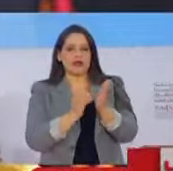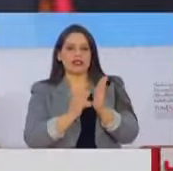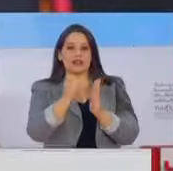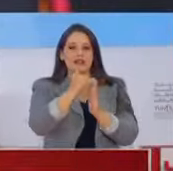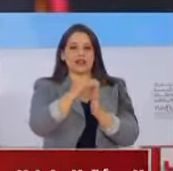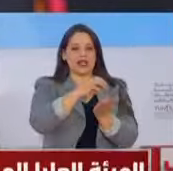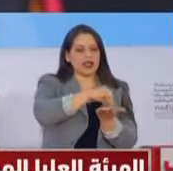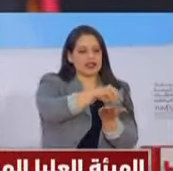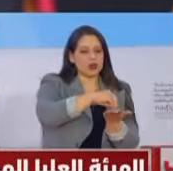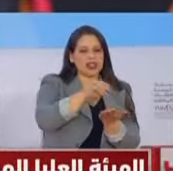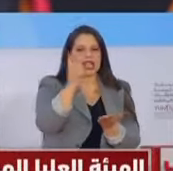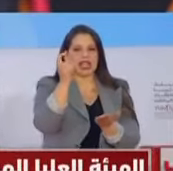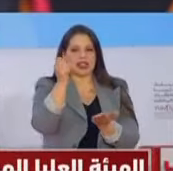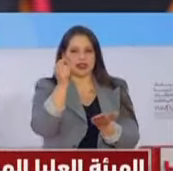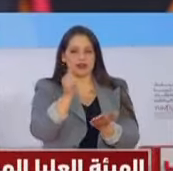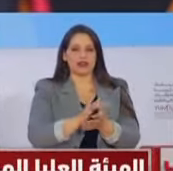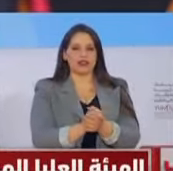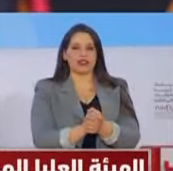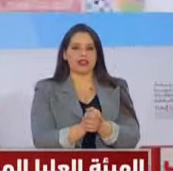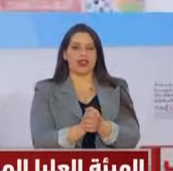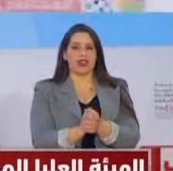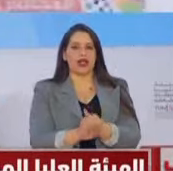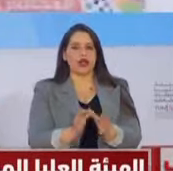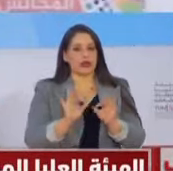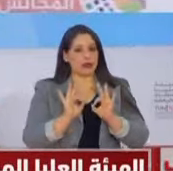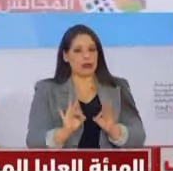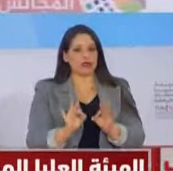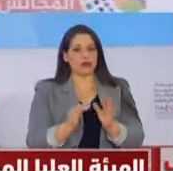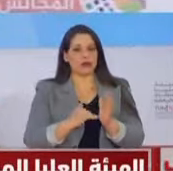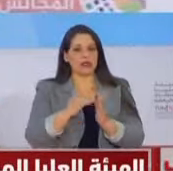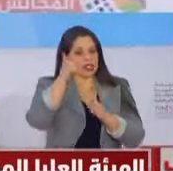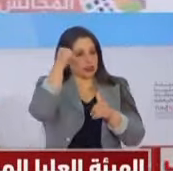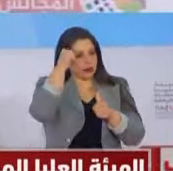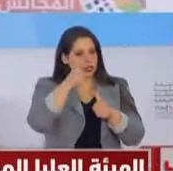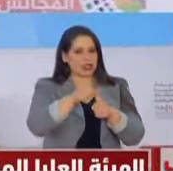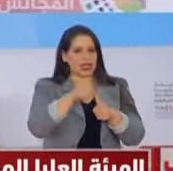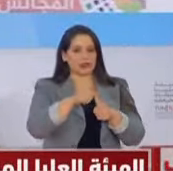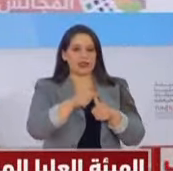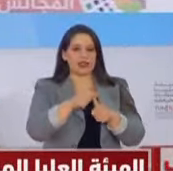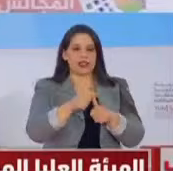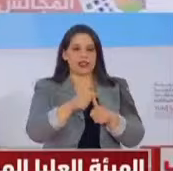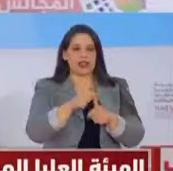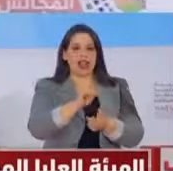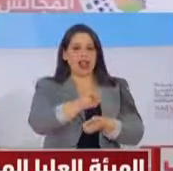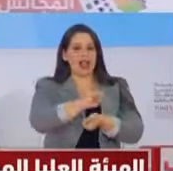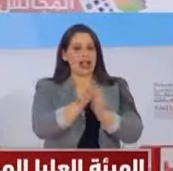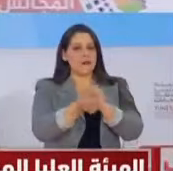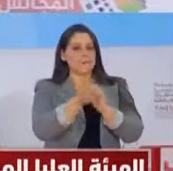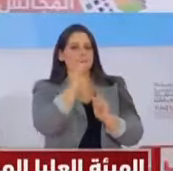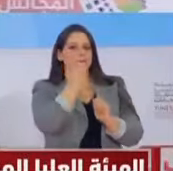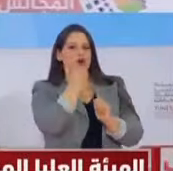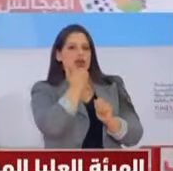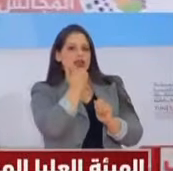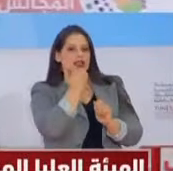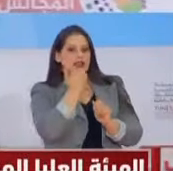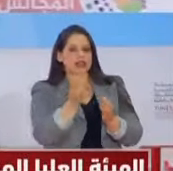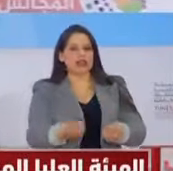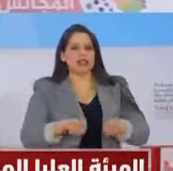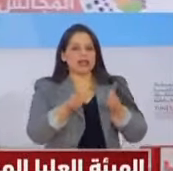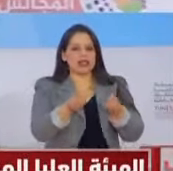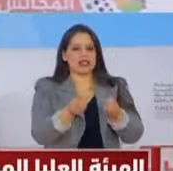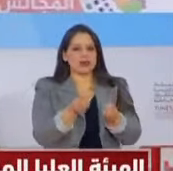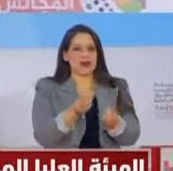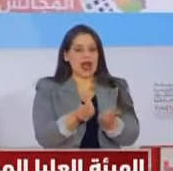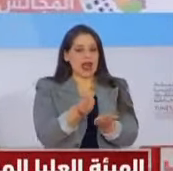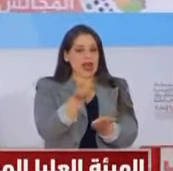للدور الثاني من انتخابات المجالس المحليه قال رئيس الهيئه العليا المستقله للانتخابات فرق بوعسكر انه تم الغاء